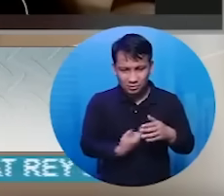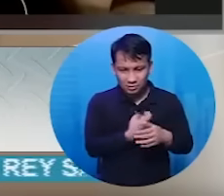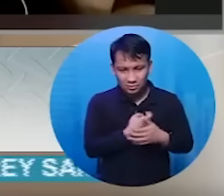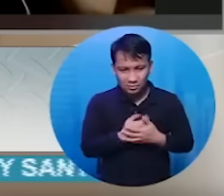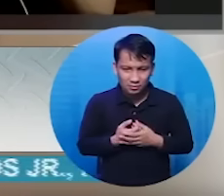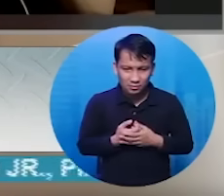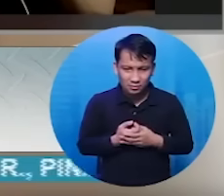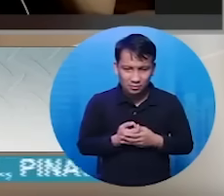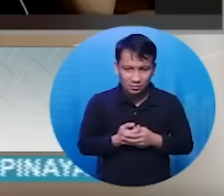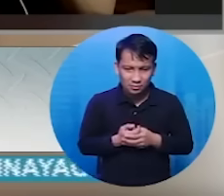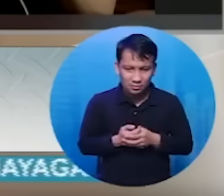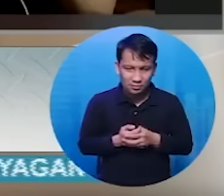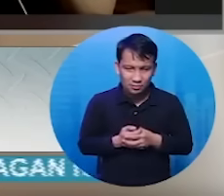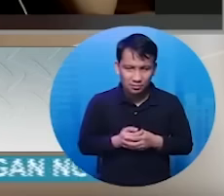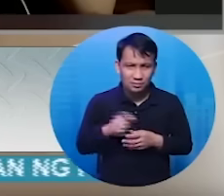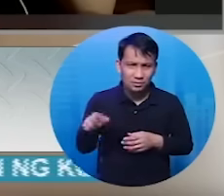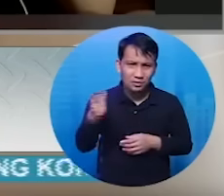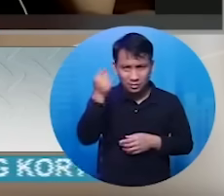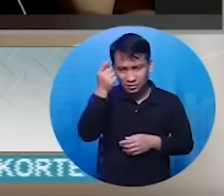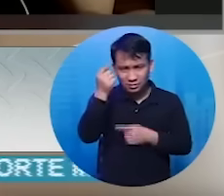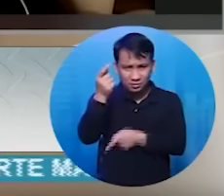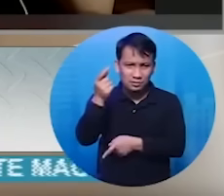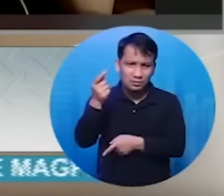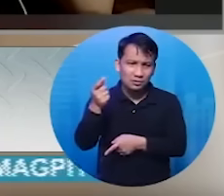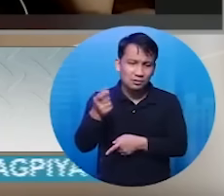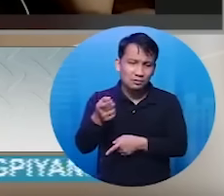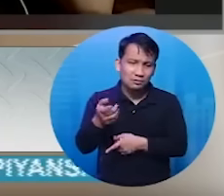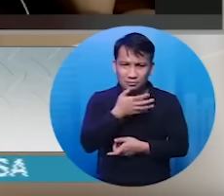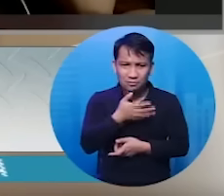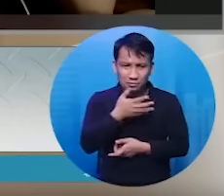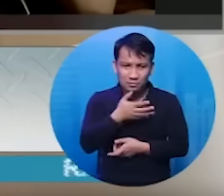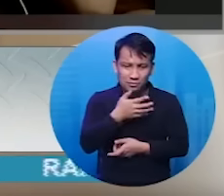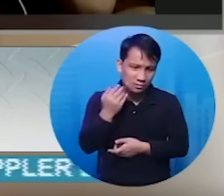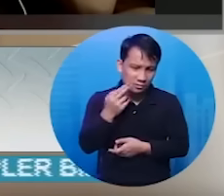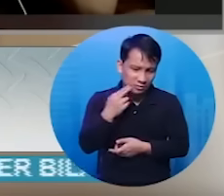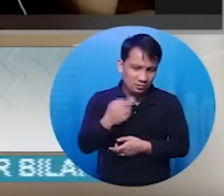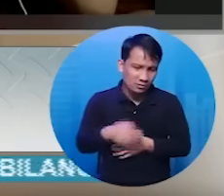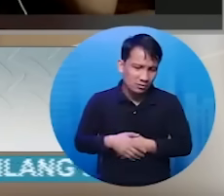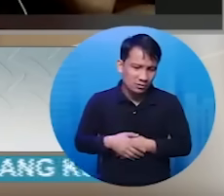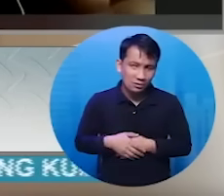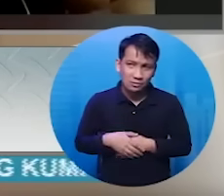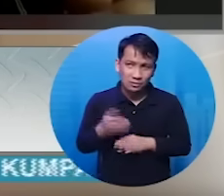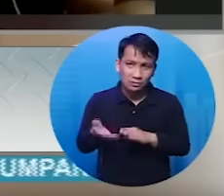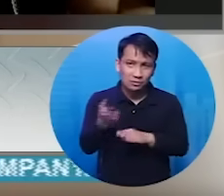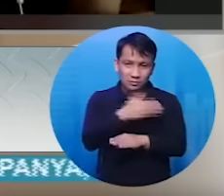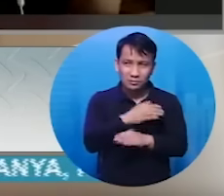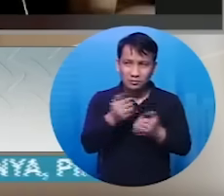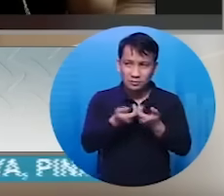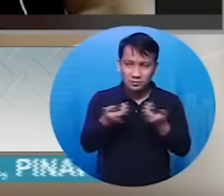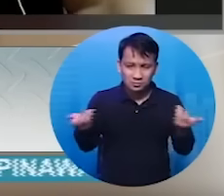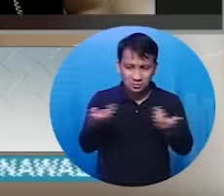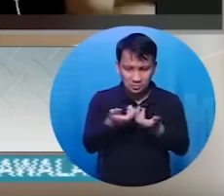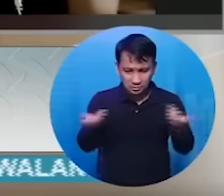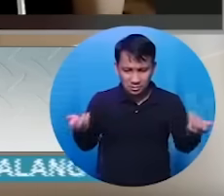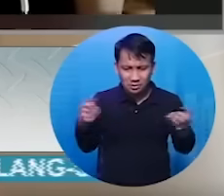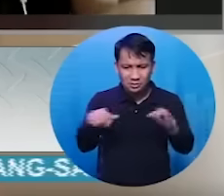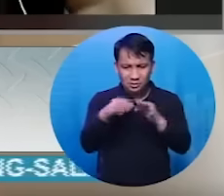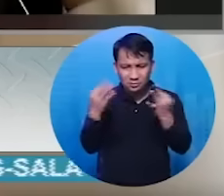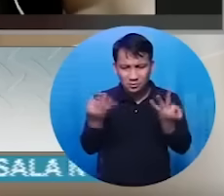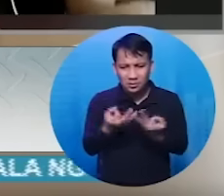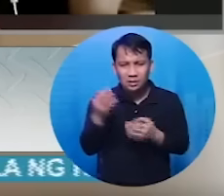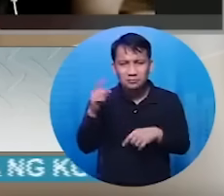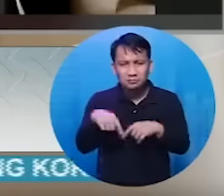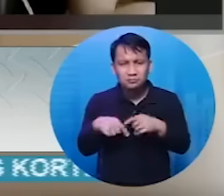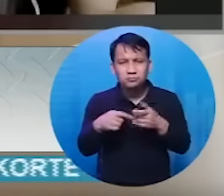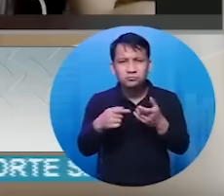kaya nasampahan. So, naiintindihan ko rin naman po ang iyak ng ina kasi simula na ng pagkakaiwala, wala ng pamilya. Ano po?